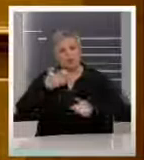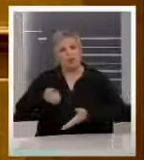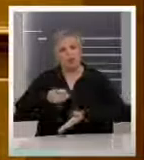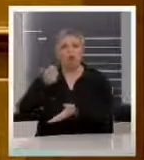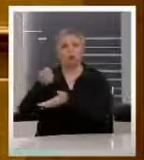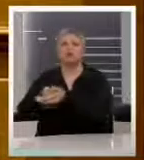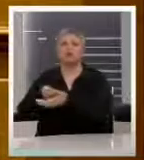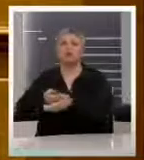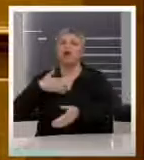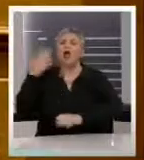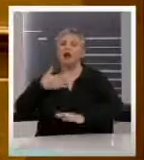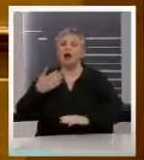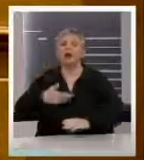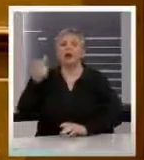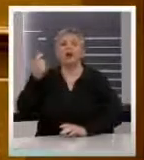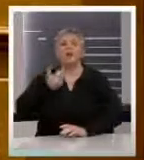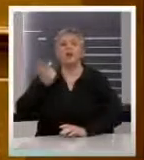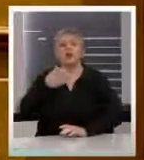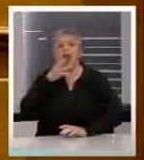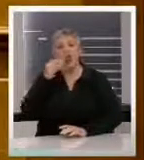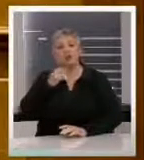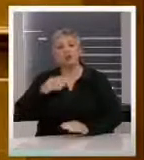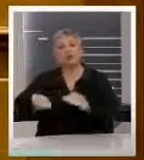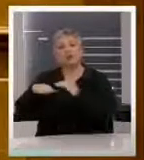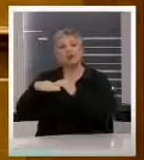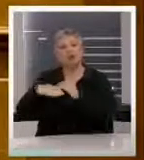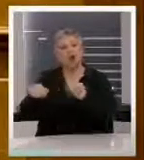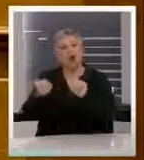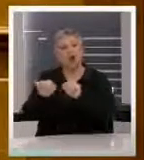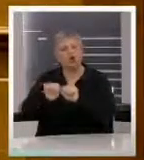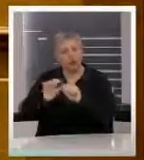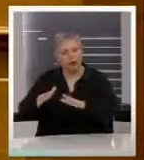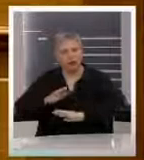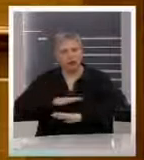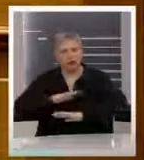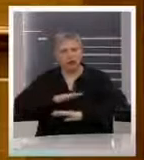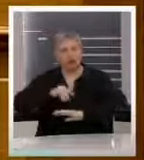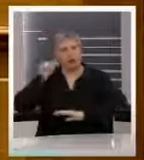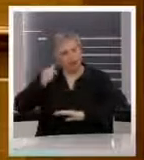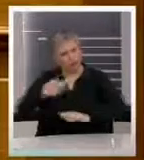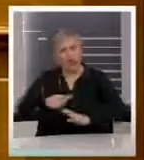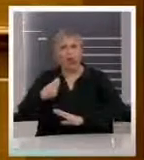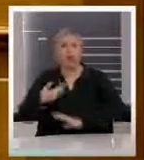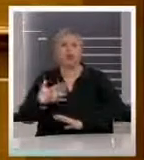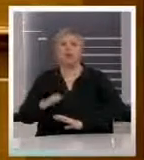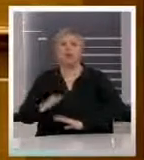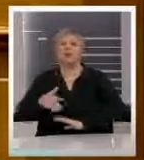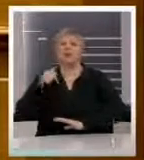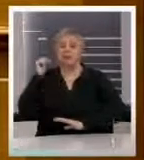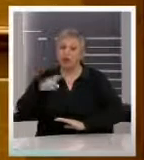του επιδόματος Παραμεθωρίου εντασσόμενο στις τακτικές αποδοχές των στελεχών, γεγονός που διασφαλίζει απρόσκοπτα την καταβολή